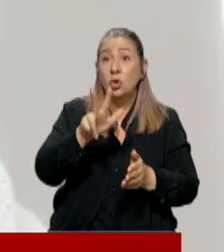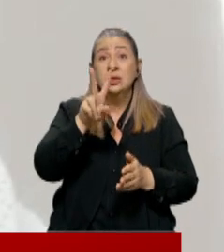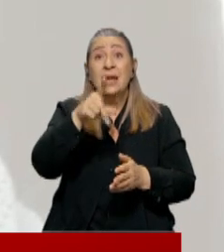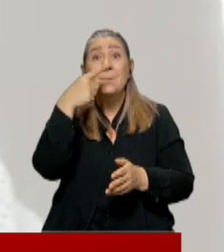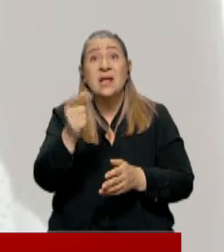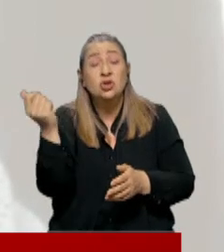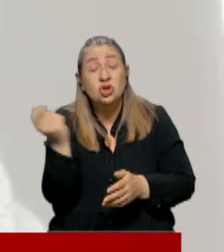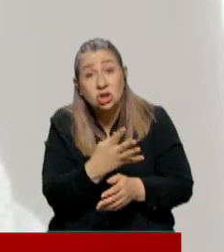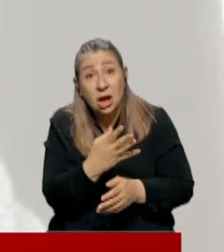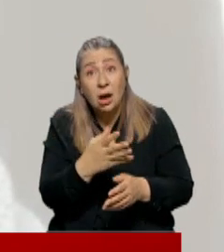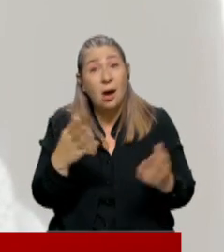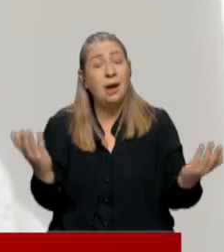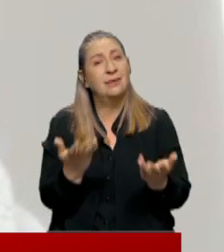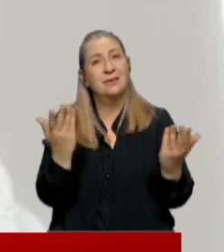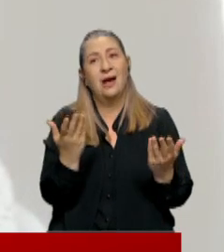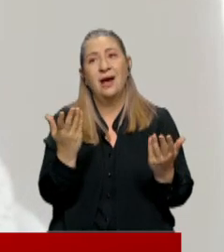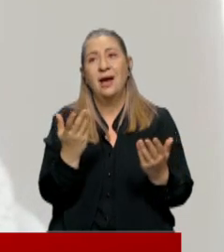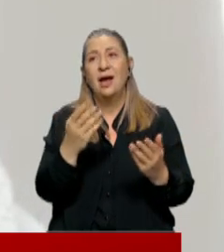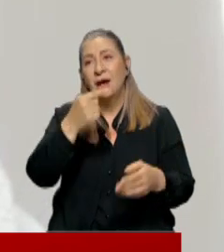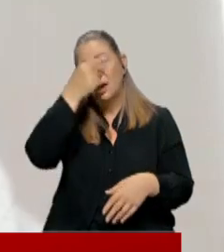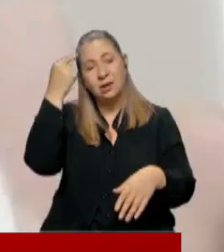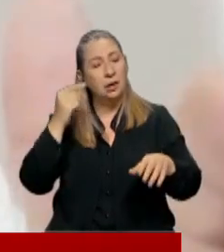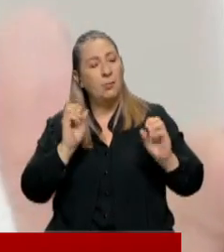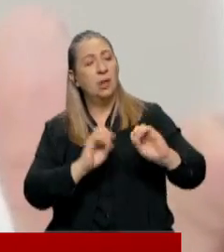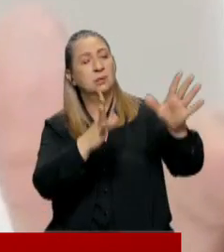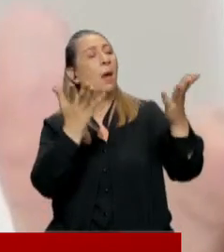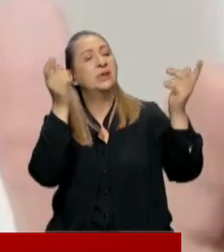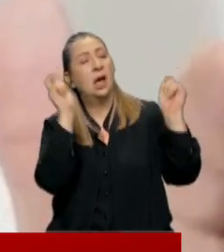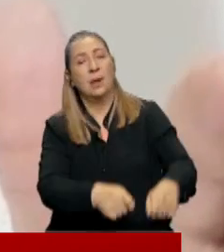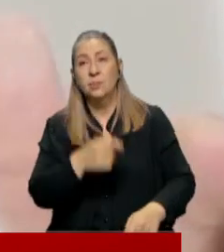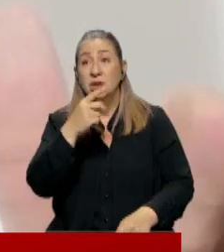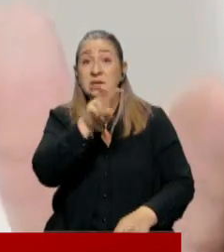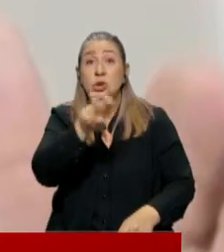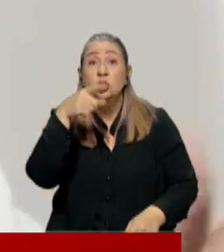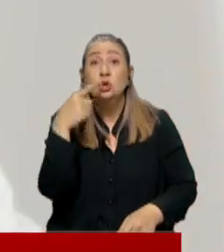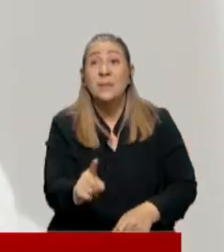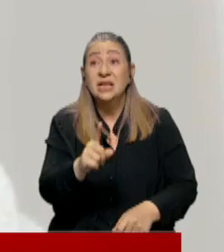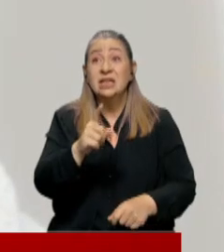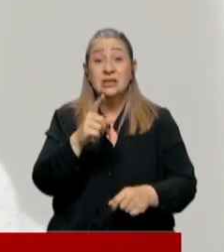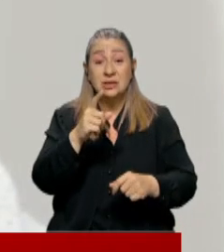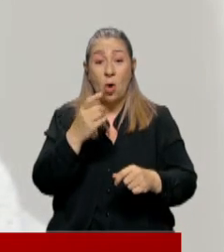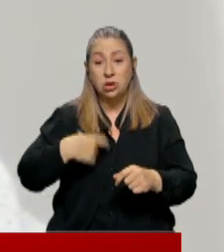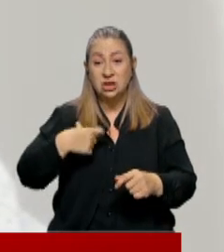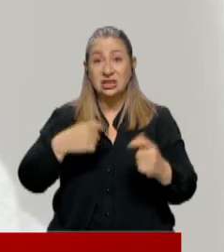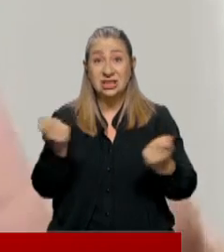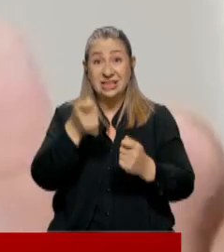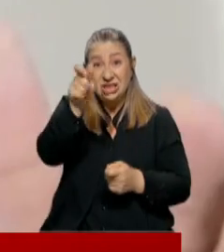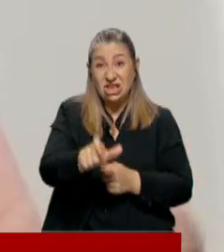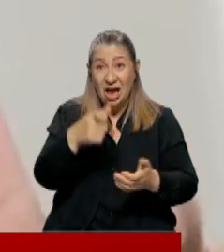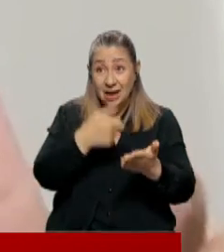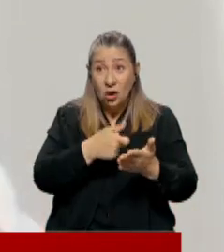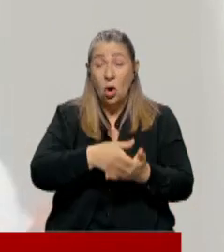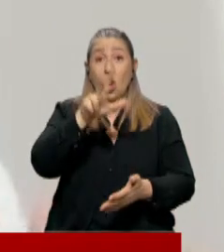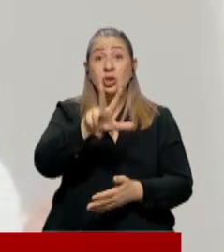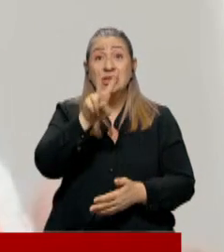kişi adeta kaderine terk ediliyor. 800 bin taşeron işçisi adına ve